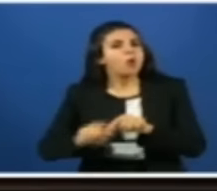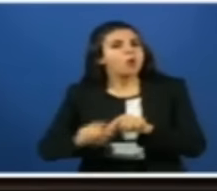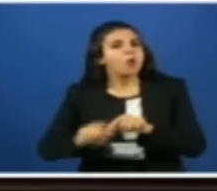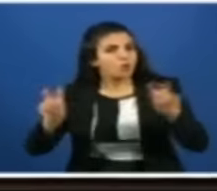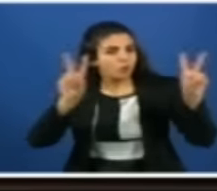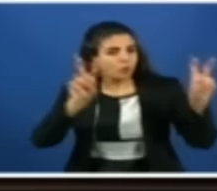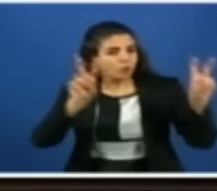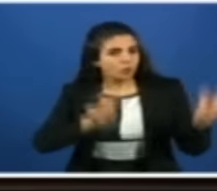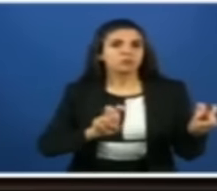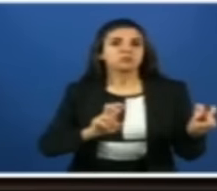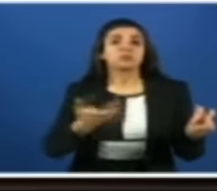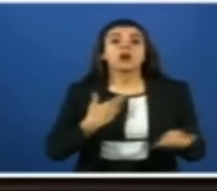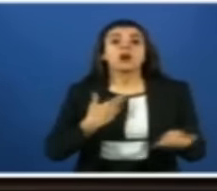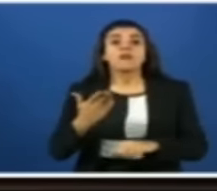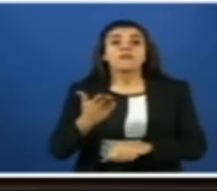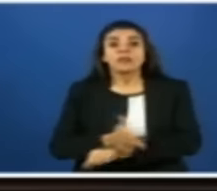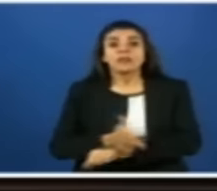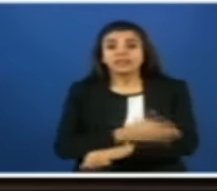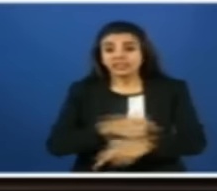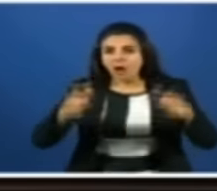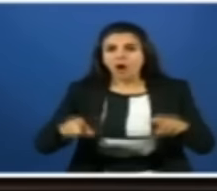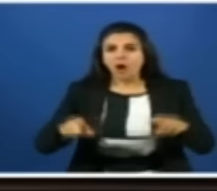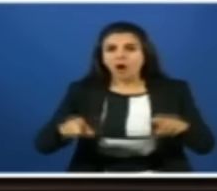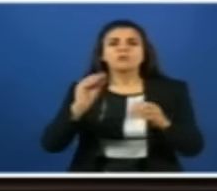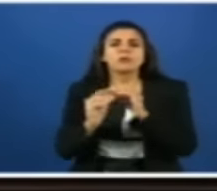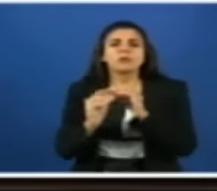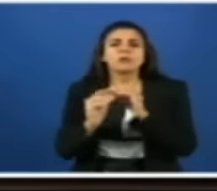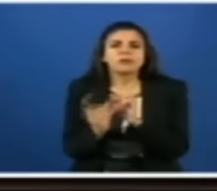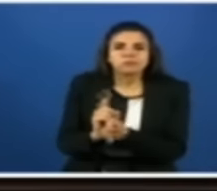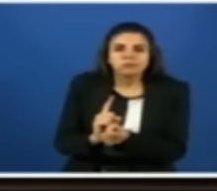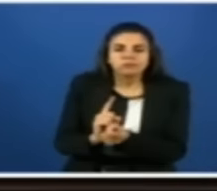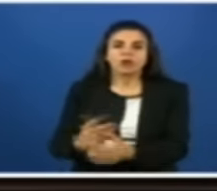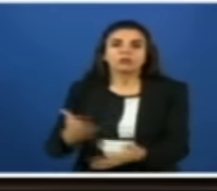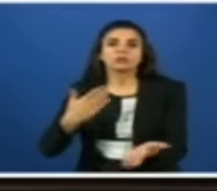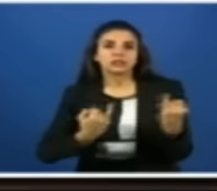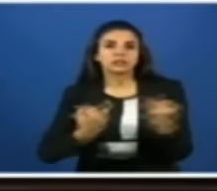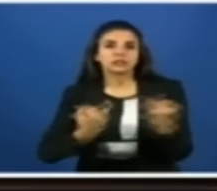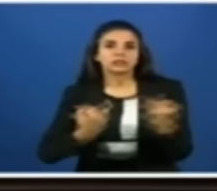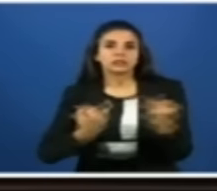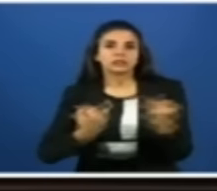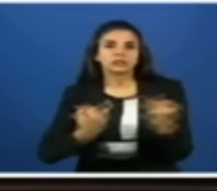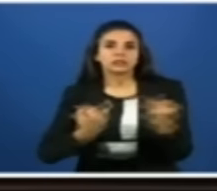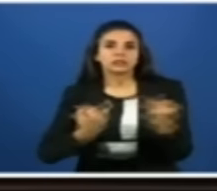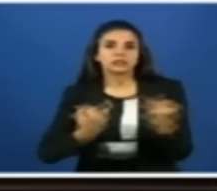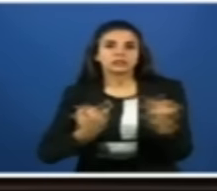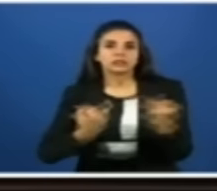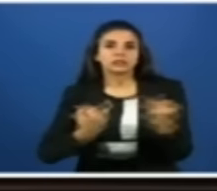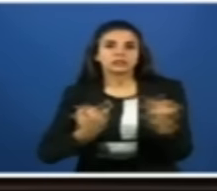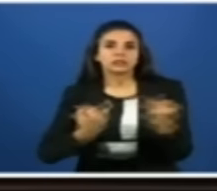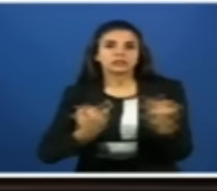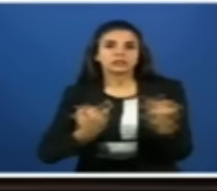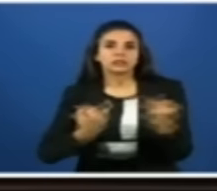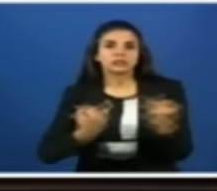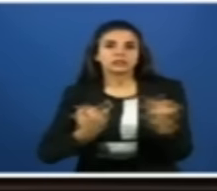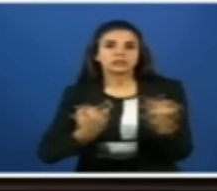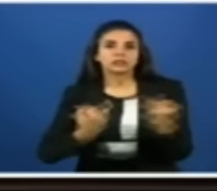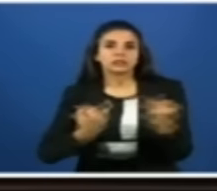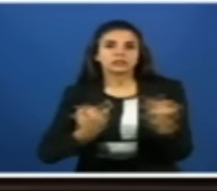konuları, memleket meselelerini ele aldık. Ayrıca illerimizde devam